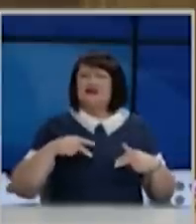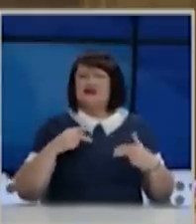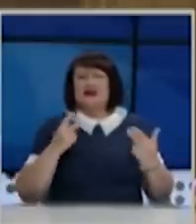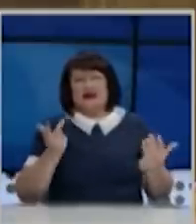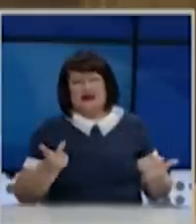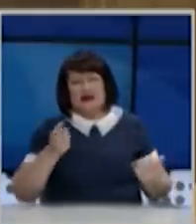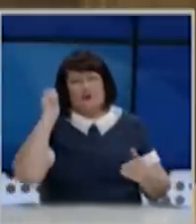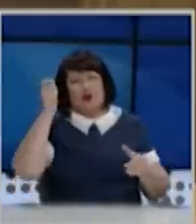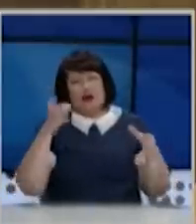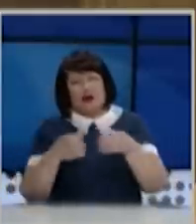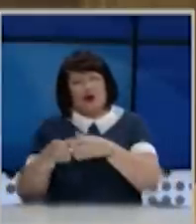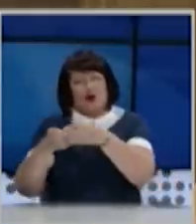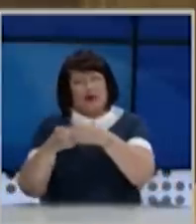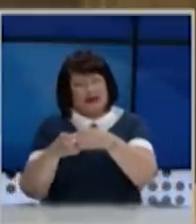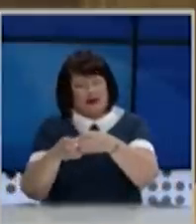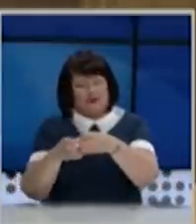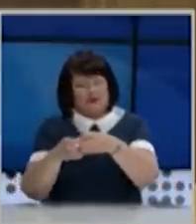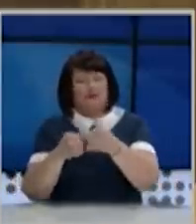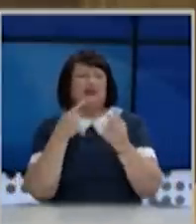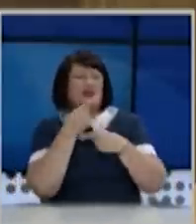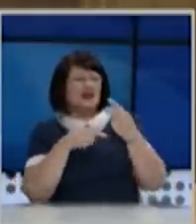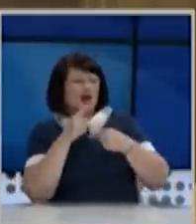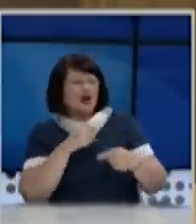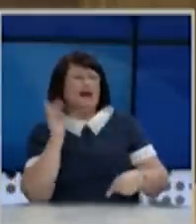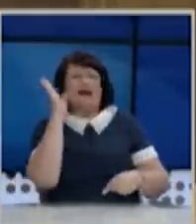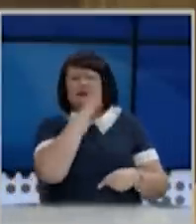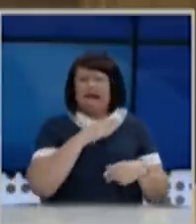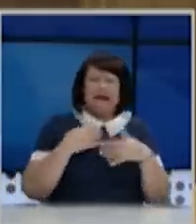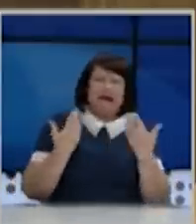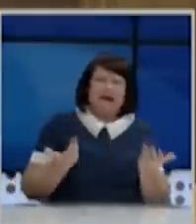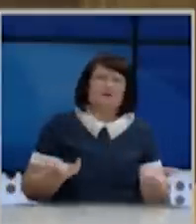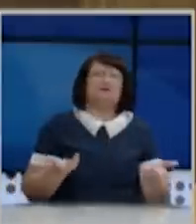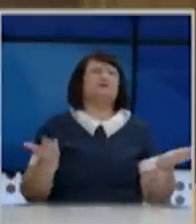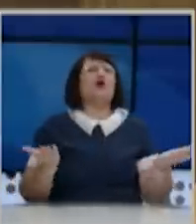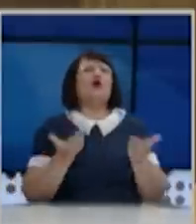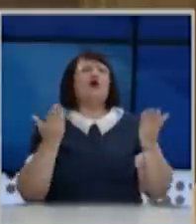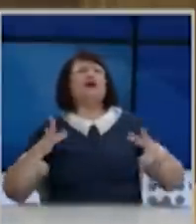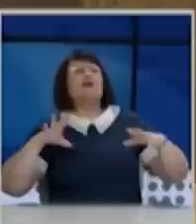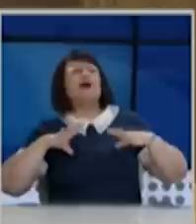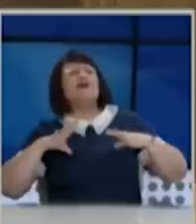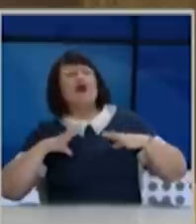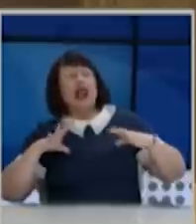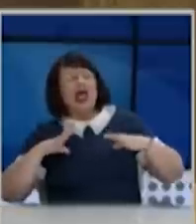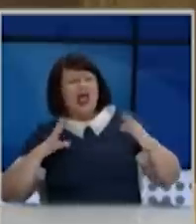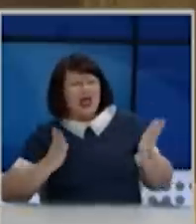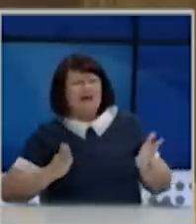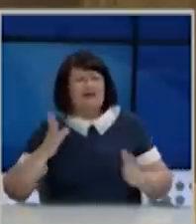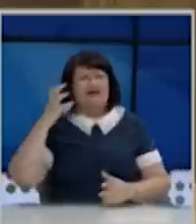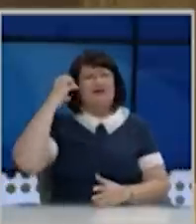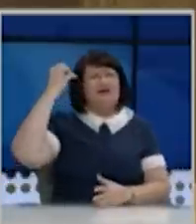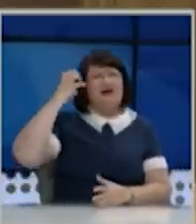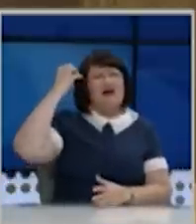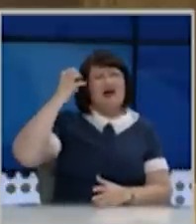τα άλλα κόμματα, όσα προσχήματα και αν χρησιμοποιήσετε, όσα βολικά άλοθη ή